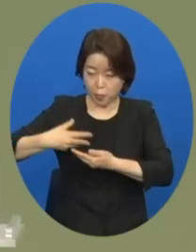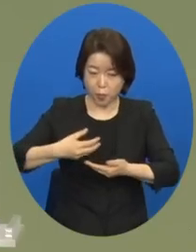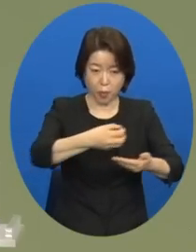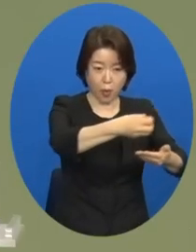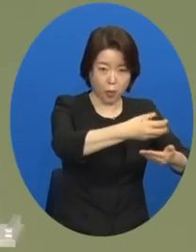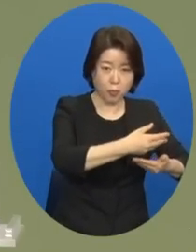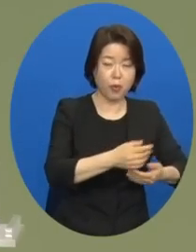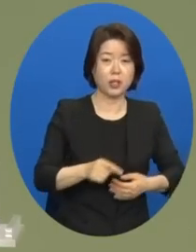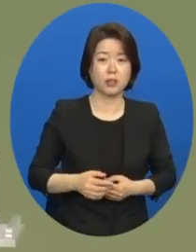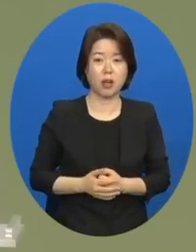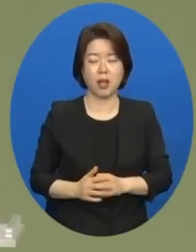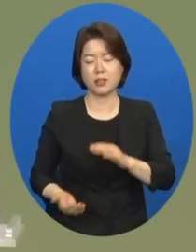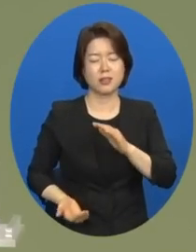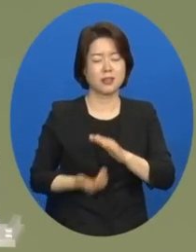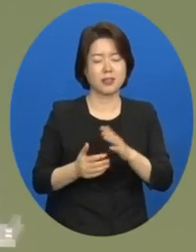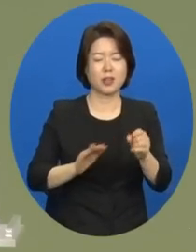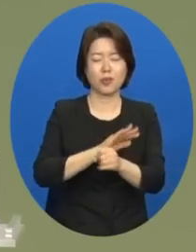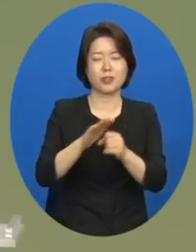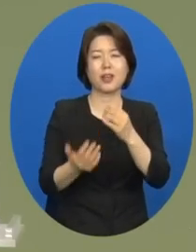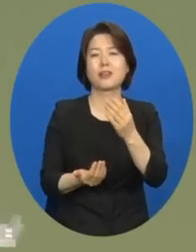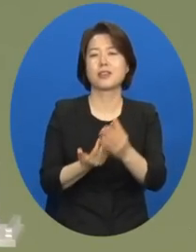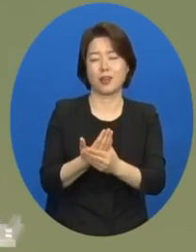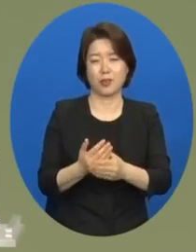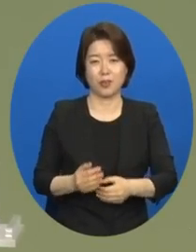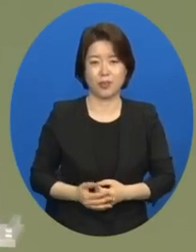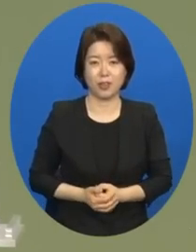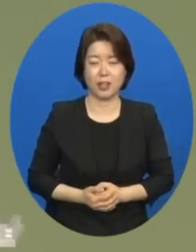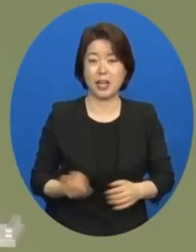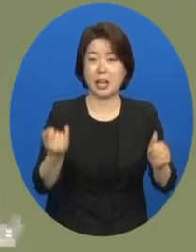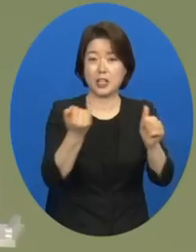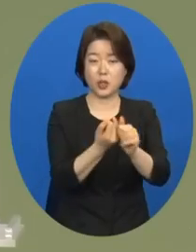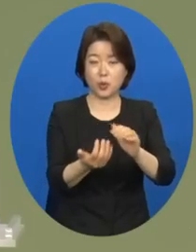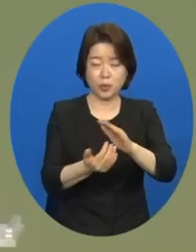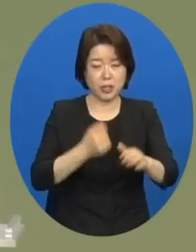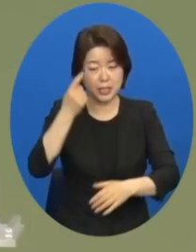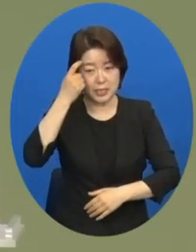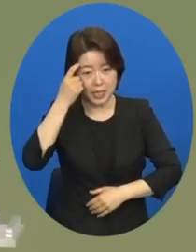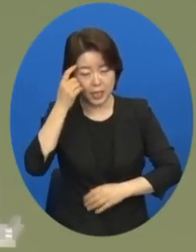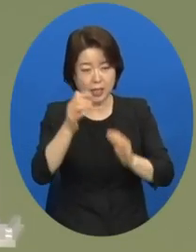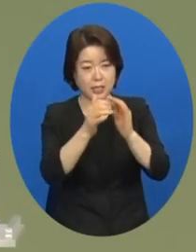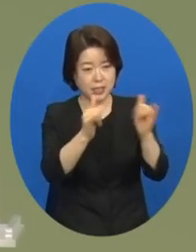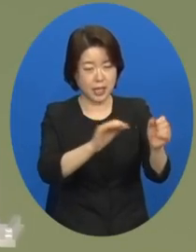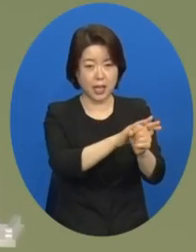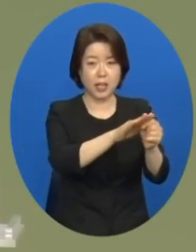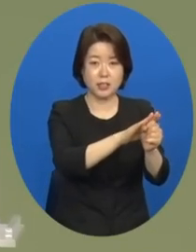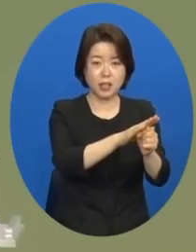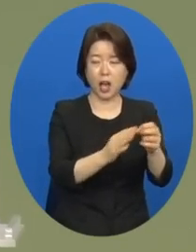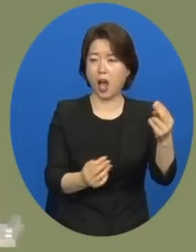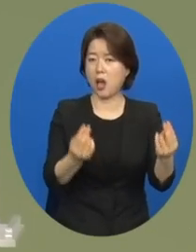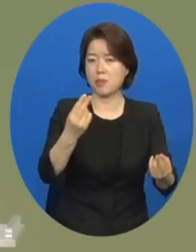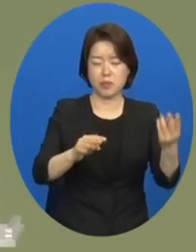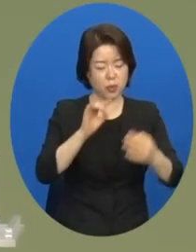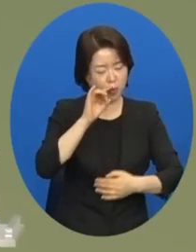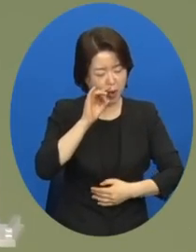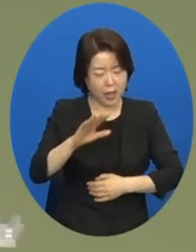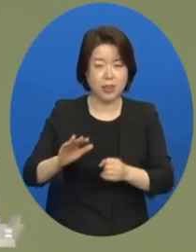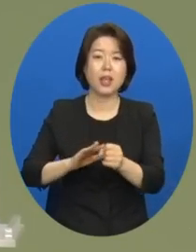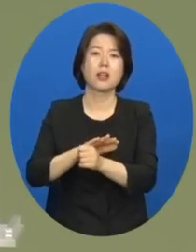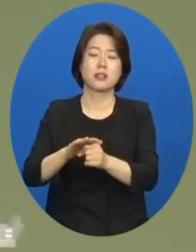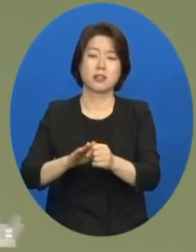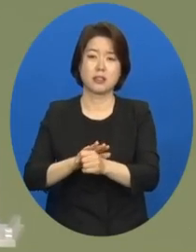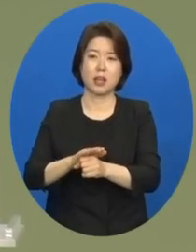최고의 사랑이 생기게 하셨어요 결혼 전에 생각했던 인간의 사랑과는 비교가 안 되는 사랑을